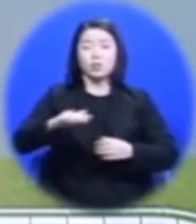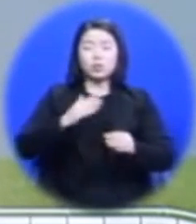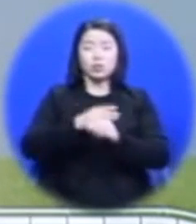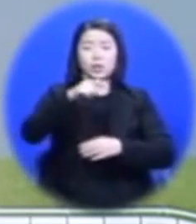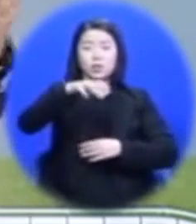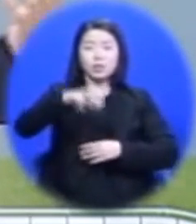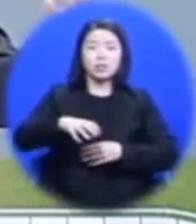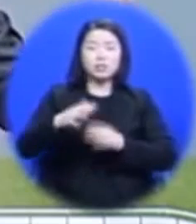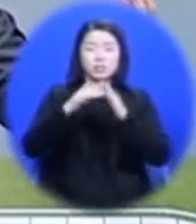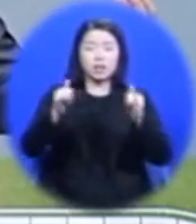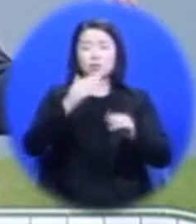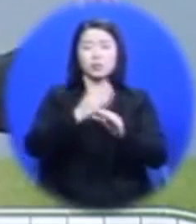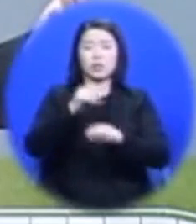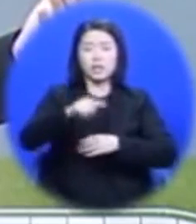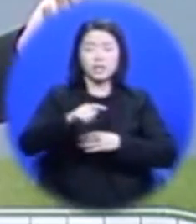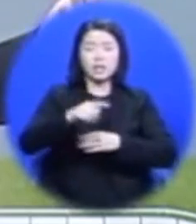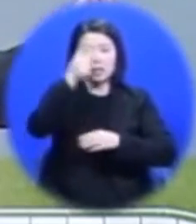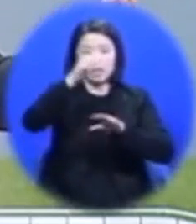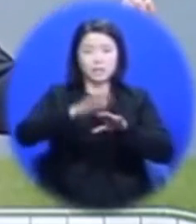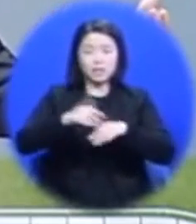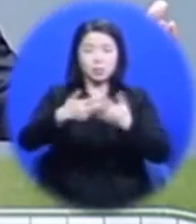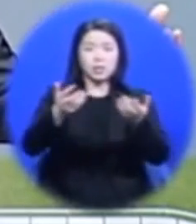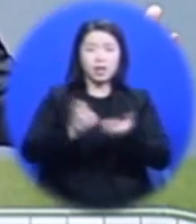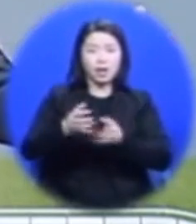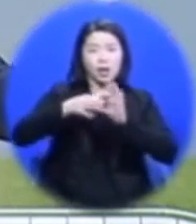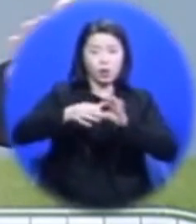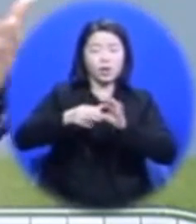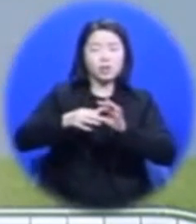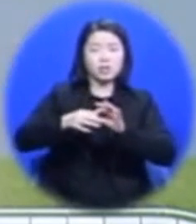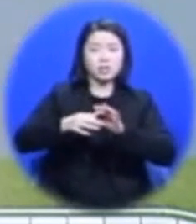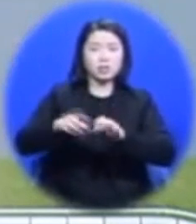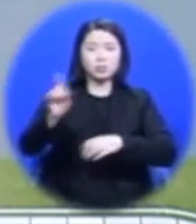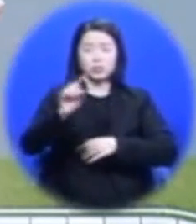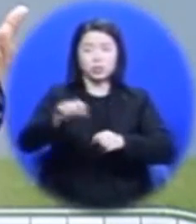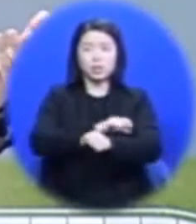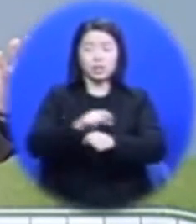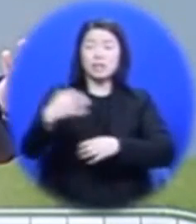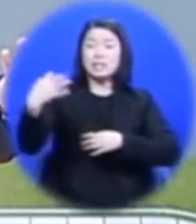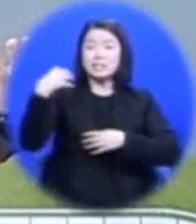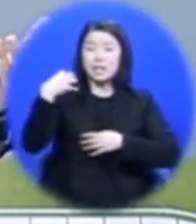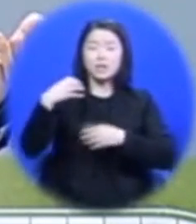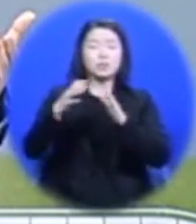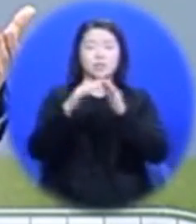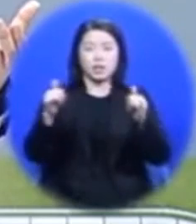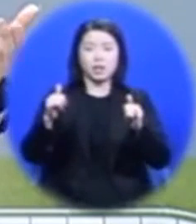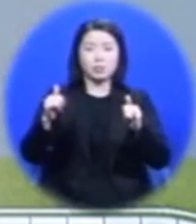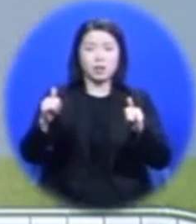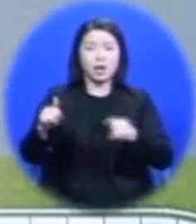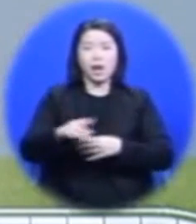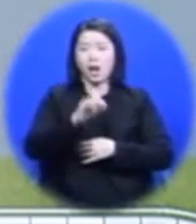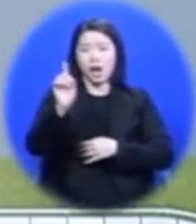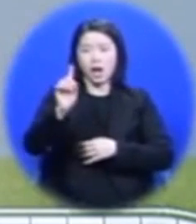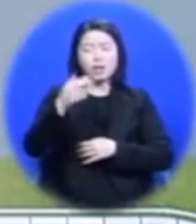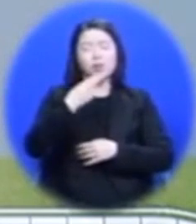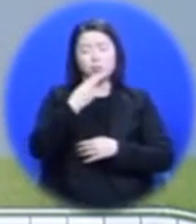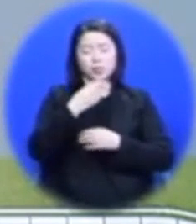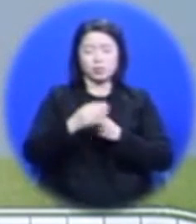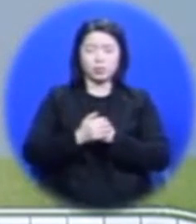있는 사람 중에 이 예배당 건축과 관련해서 무슨 특별히 책임져야 될 사람은 제가 보기에는